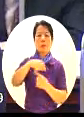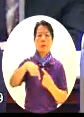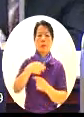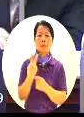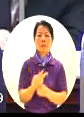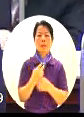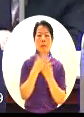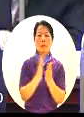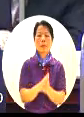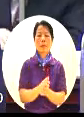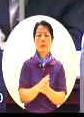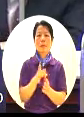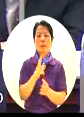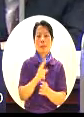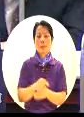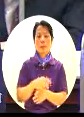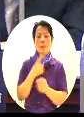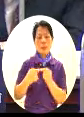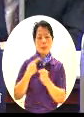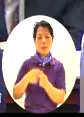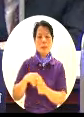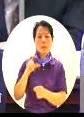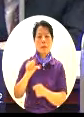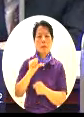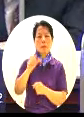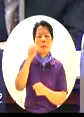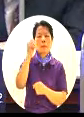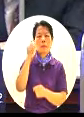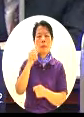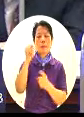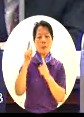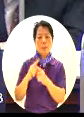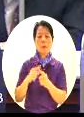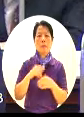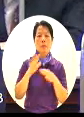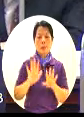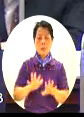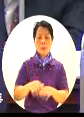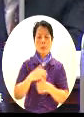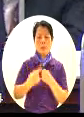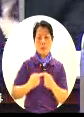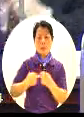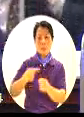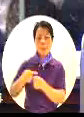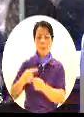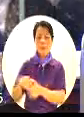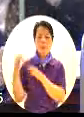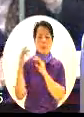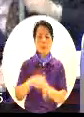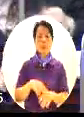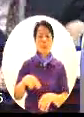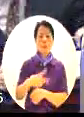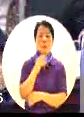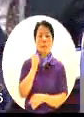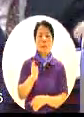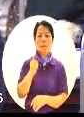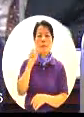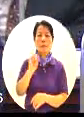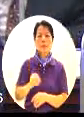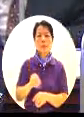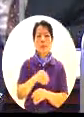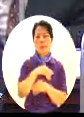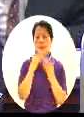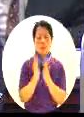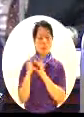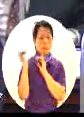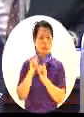每年不到150,000人，那现在每年大概超过250,000人，大家都